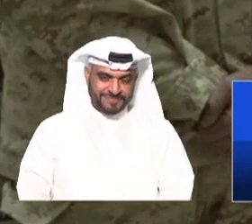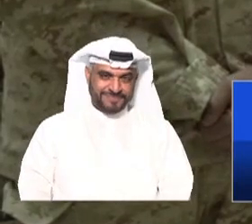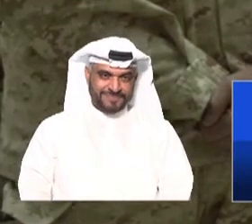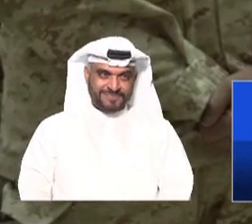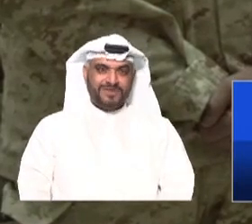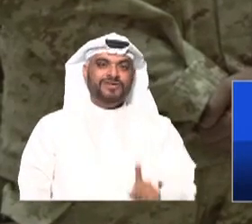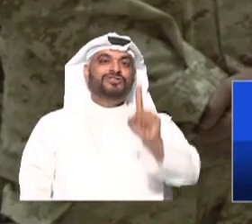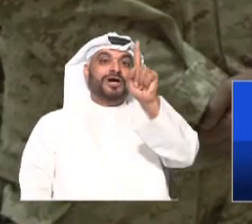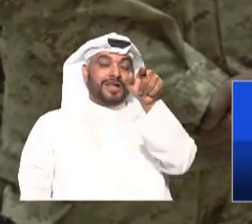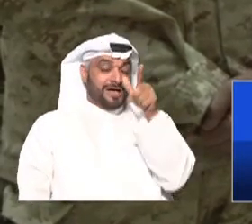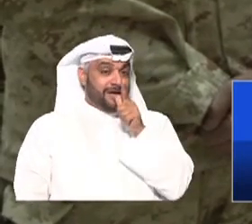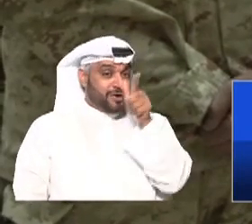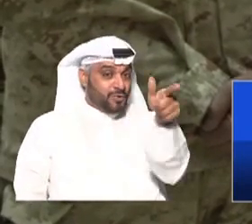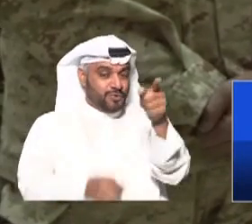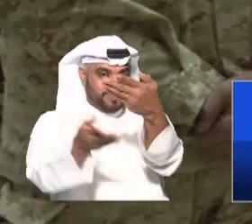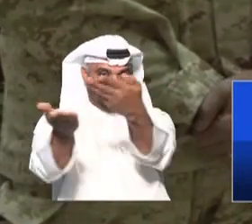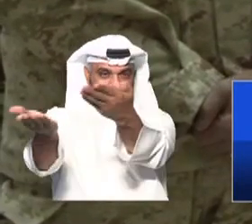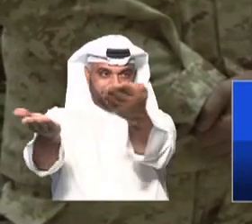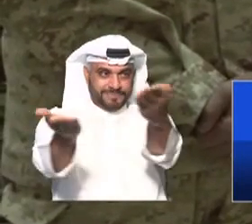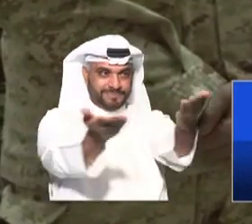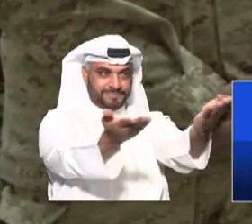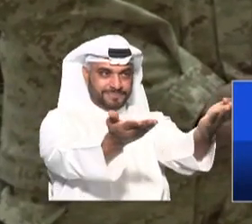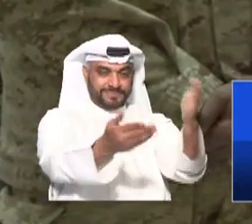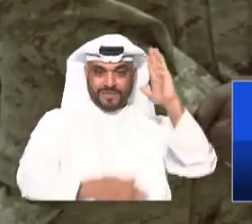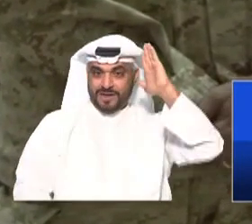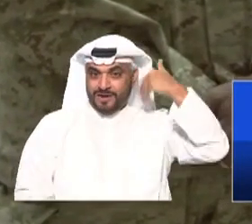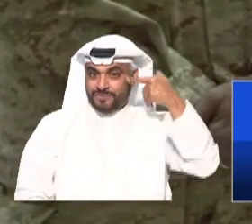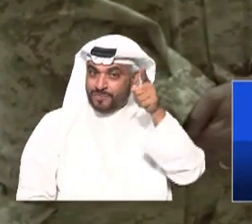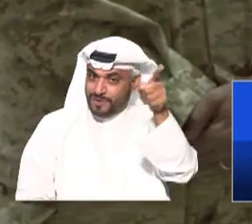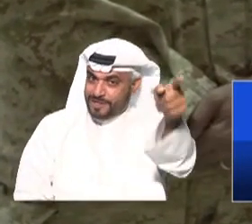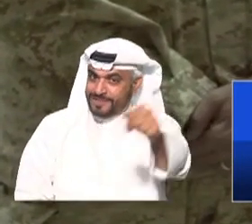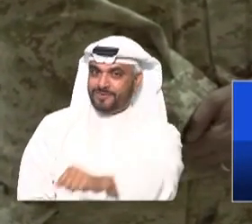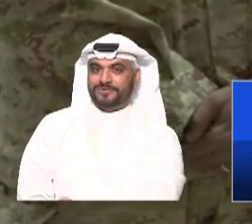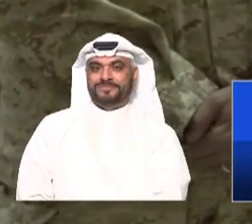فالكلمه لكم الحين خواتي، كلمه لكم،